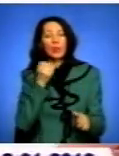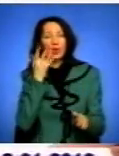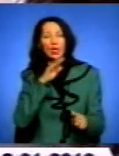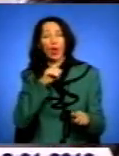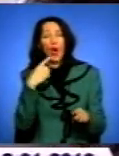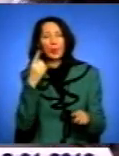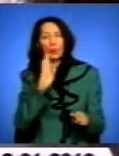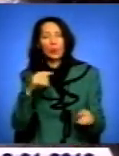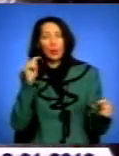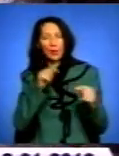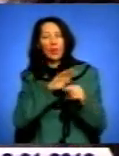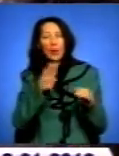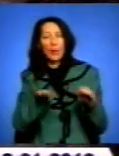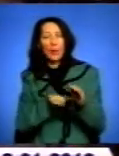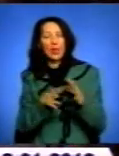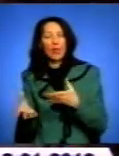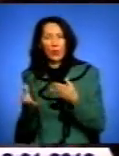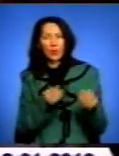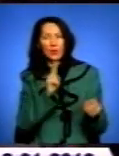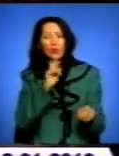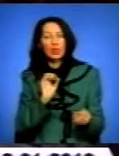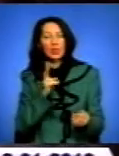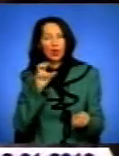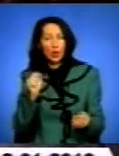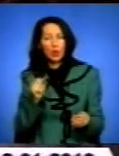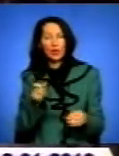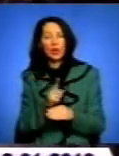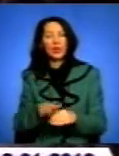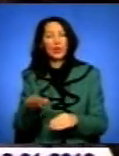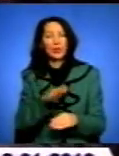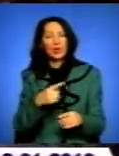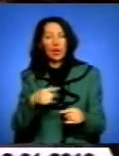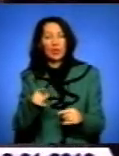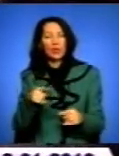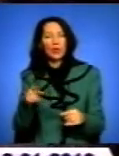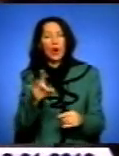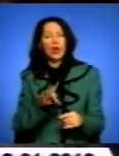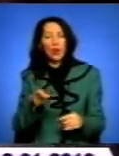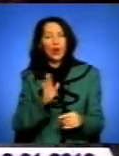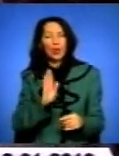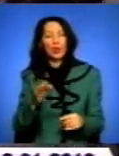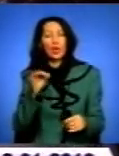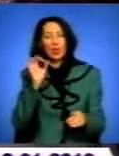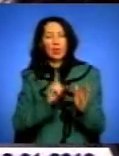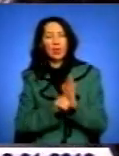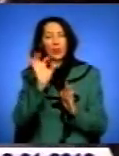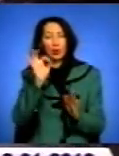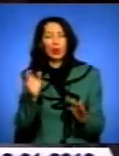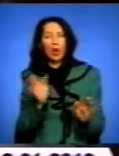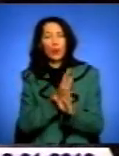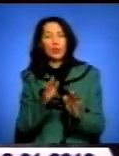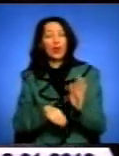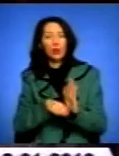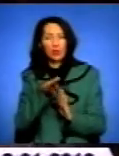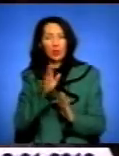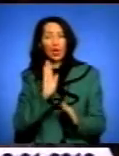під час проходження атмосферних фронтів, звичайно, і на Тернопільщині, як і в іншому регіоні, буде температура повітря підвищуватися